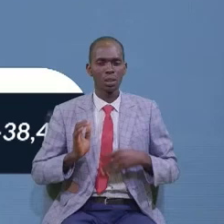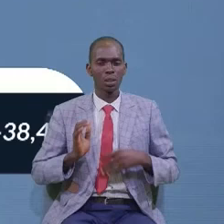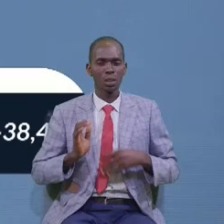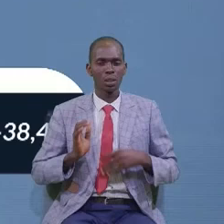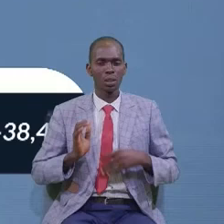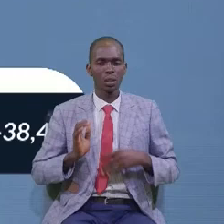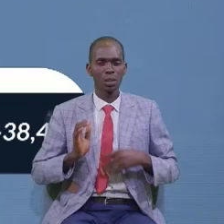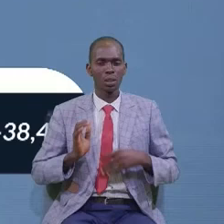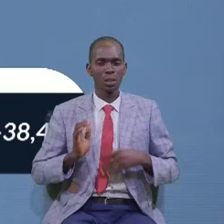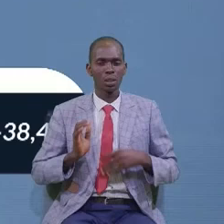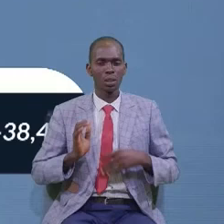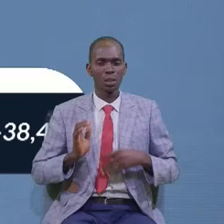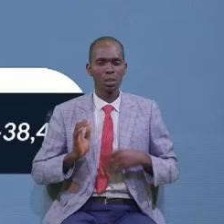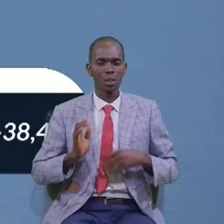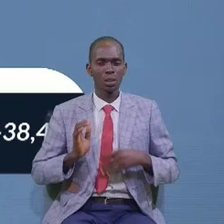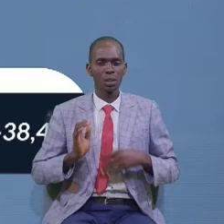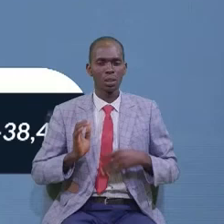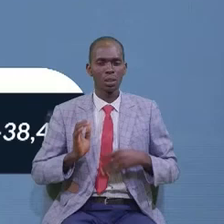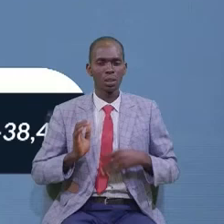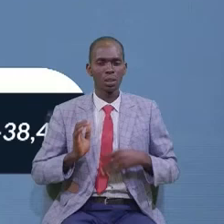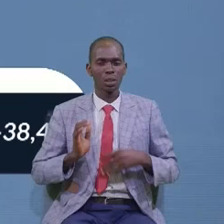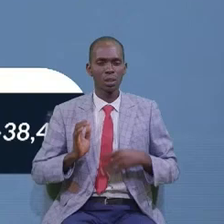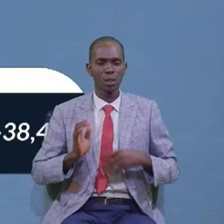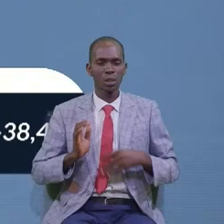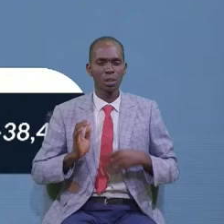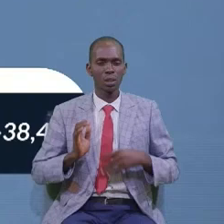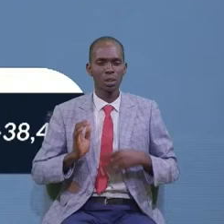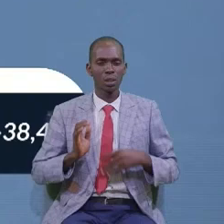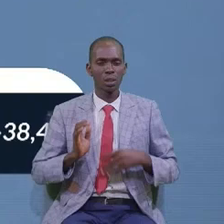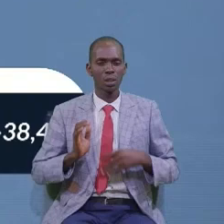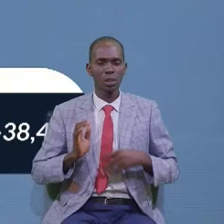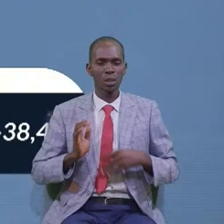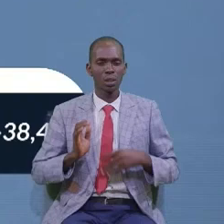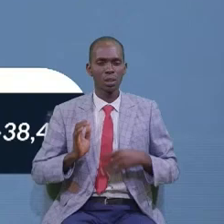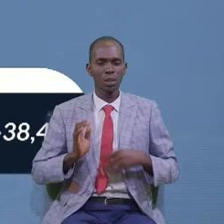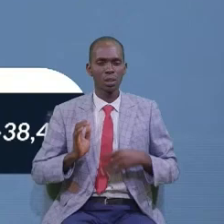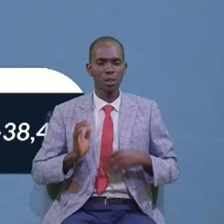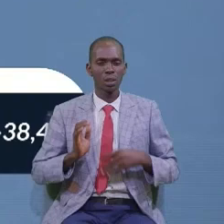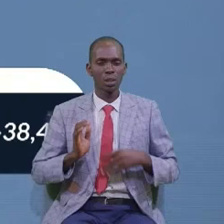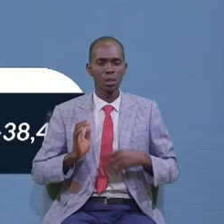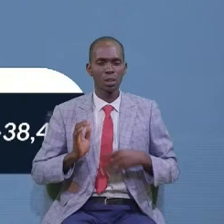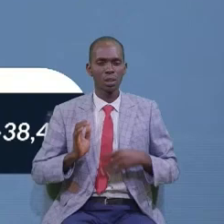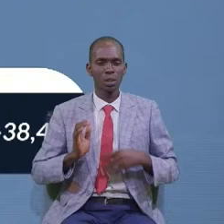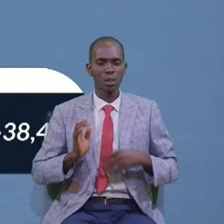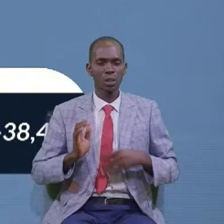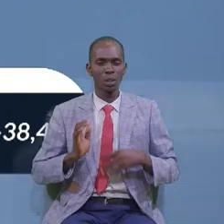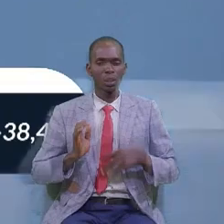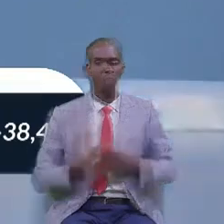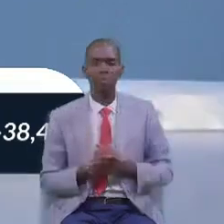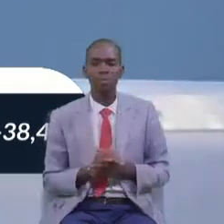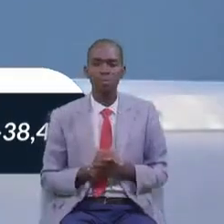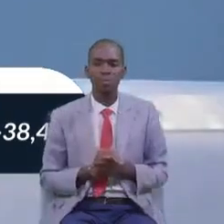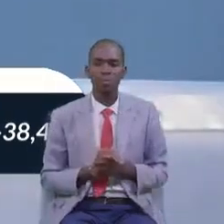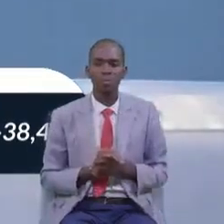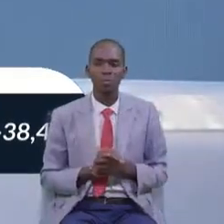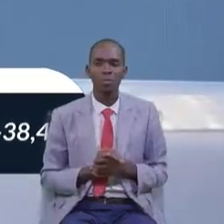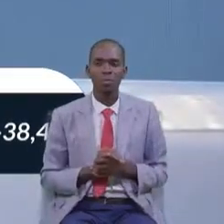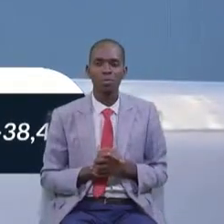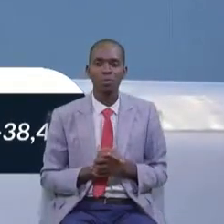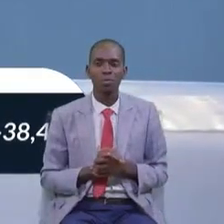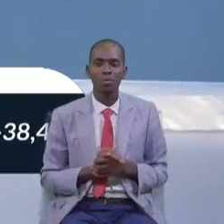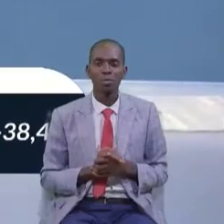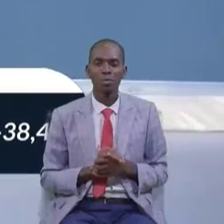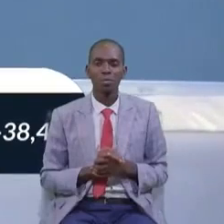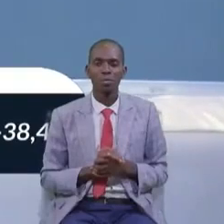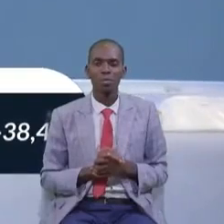souls into his kingdom. ఆయన మనల్ని ఆ కోత పొలంలోనికి పంపి తన రాజ్యములోకి పనివారిగా వారిని తీసుకురావాలని